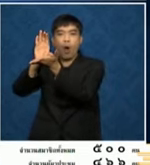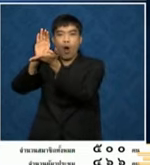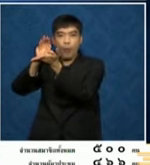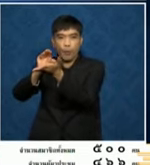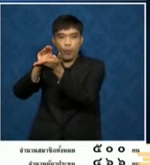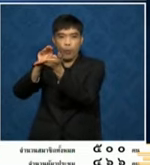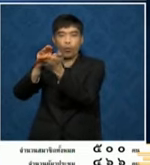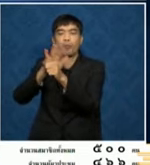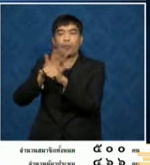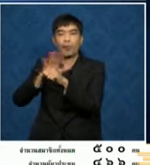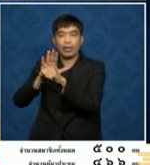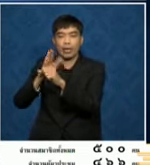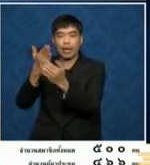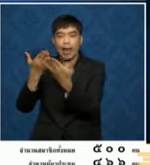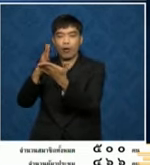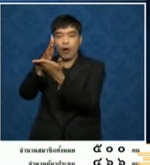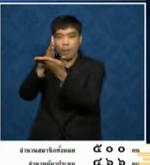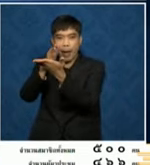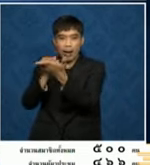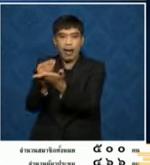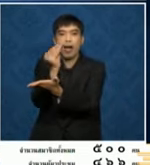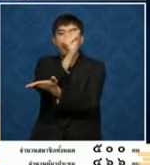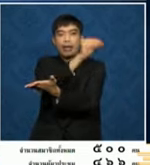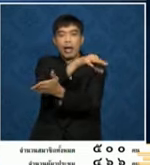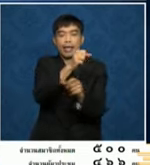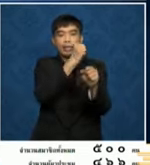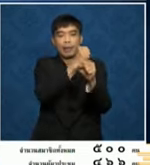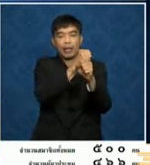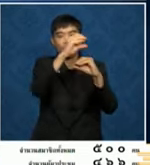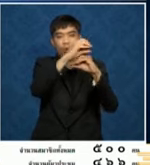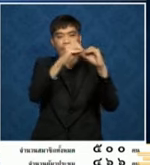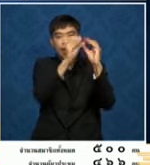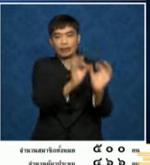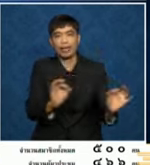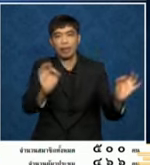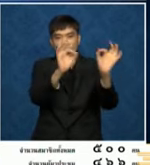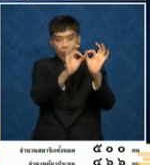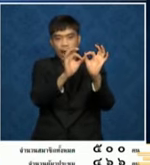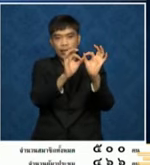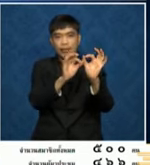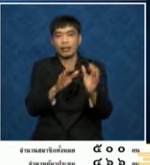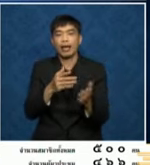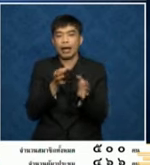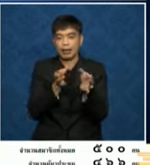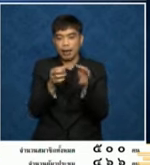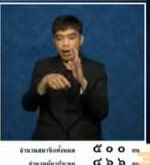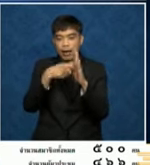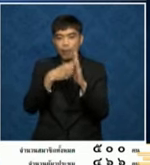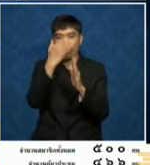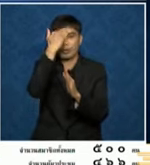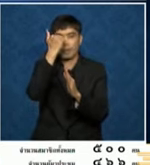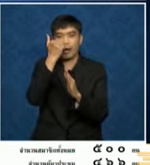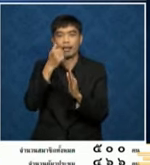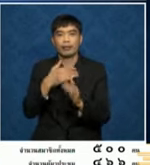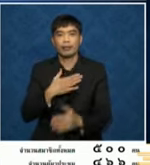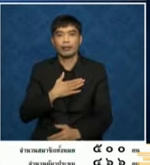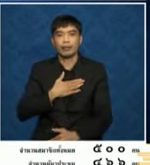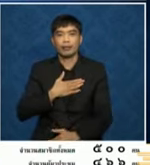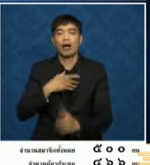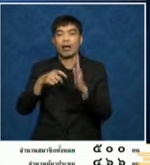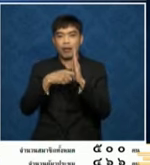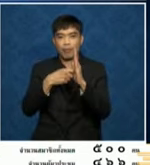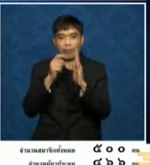ที่มีความสำคัญและเร่งด่วนยิ่งกว่าโดยดิฉันขออภิปรายรายประกอบด้วยเหตุผลดังนี้ค่ะขอสไลด์ถัดไปค่ะเหตุผล